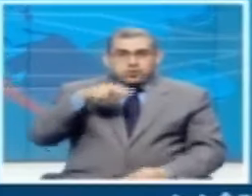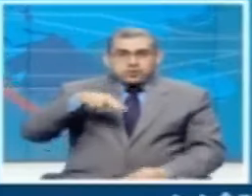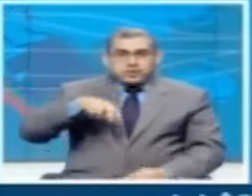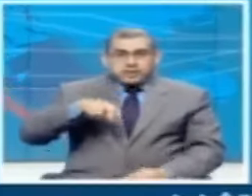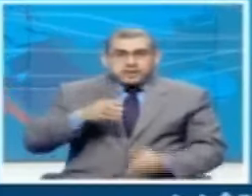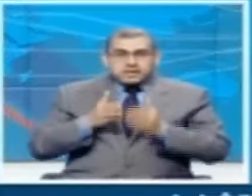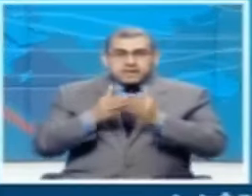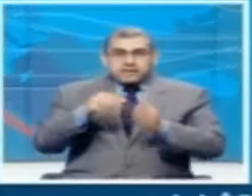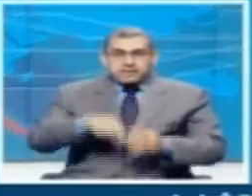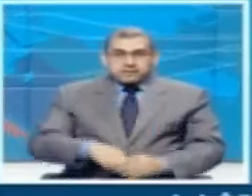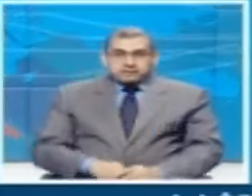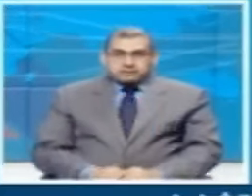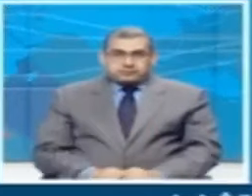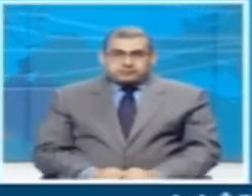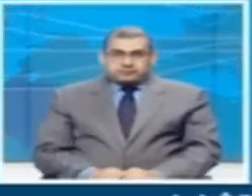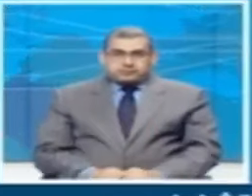280